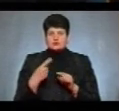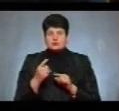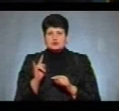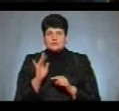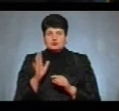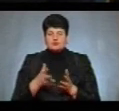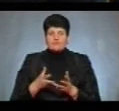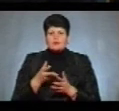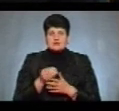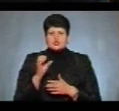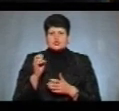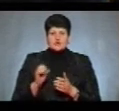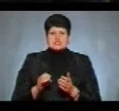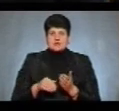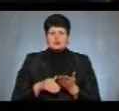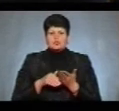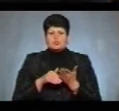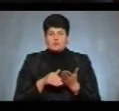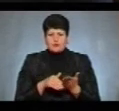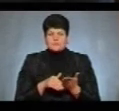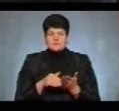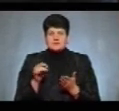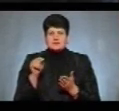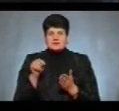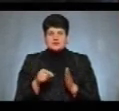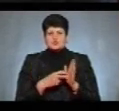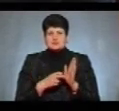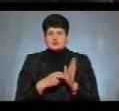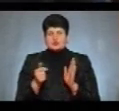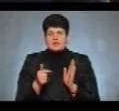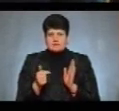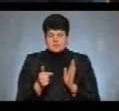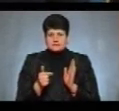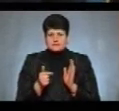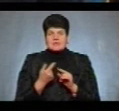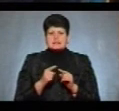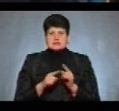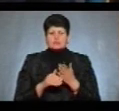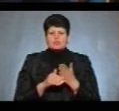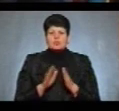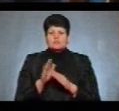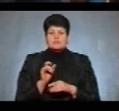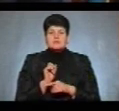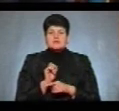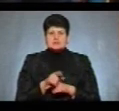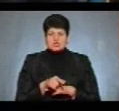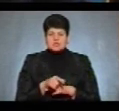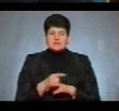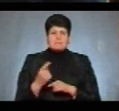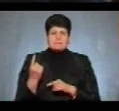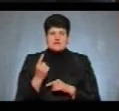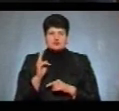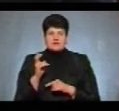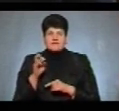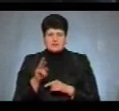буде виплачуватись соціальна допомога у розмірі 1700 гривень. Така допомога буде призначатися з